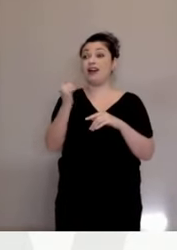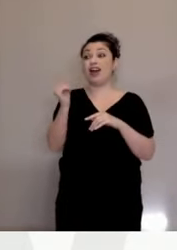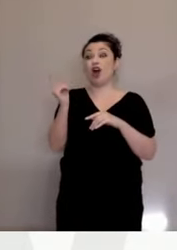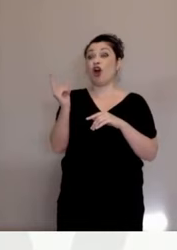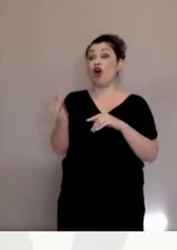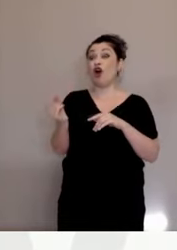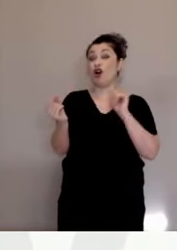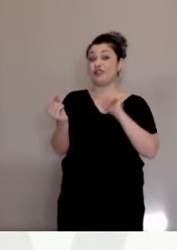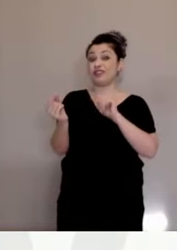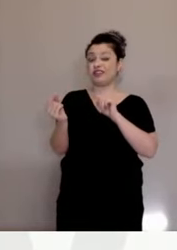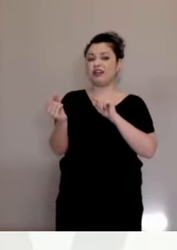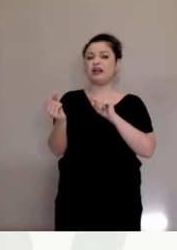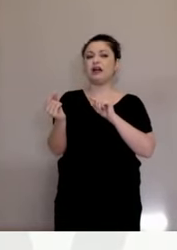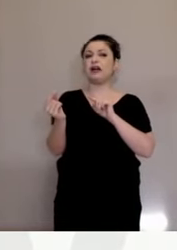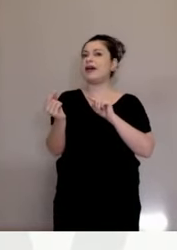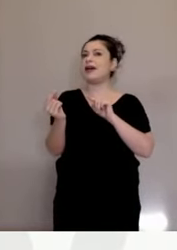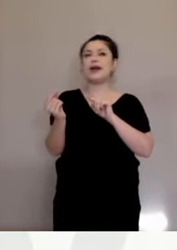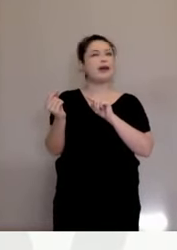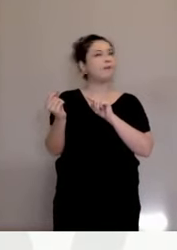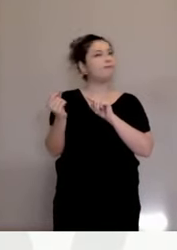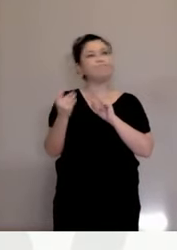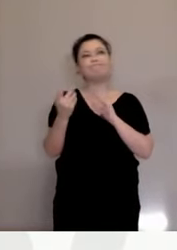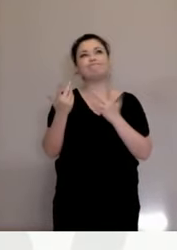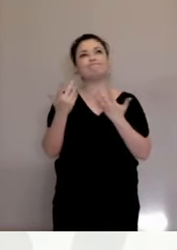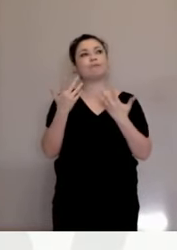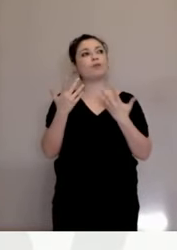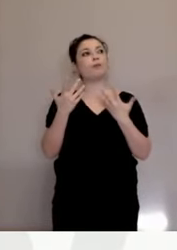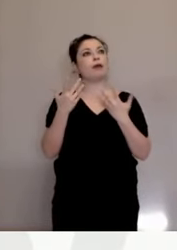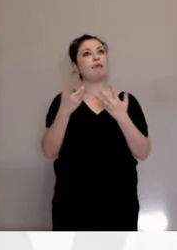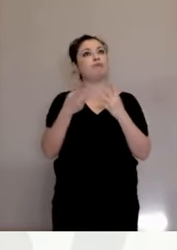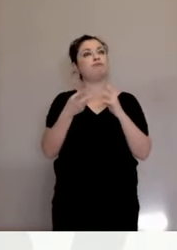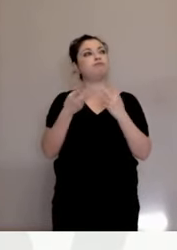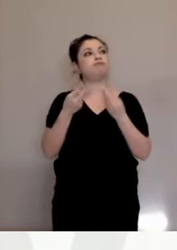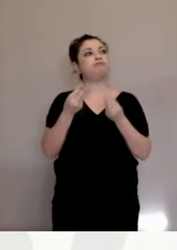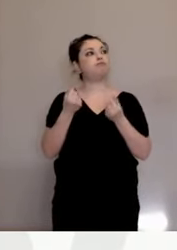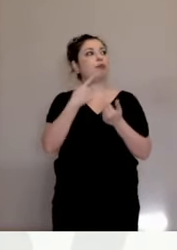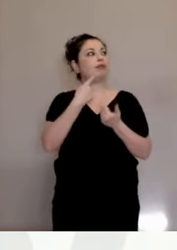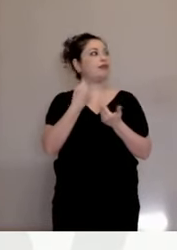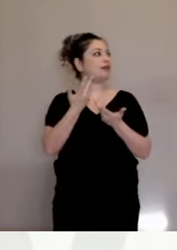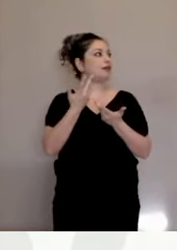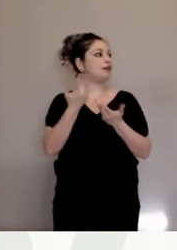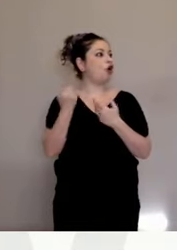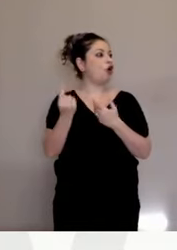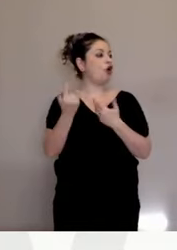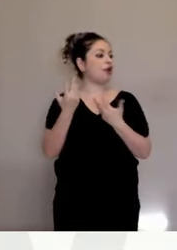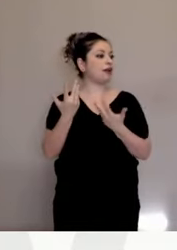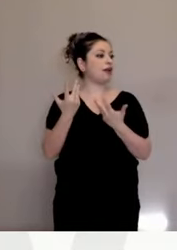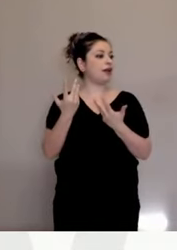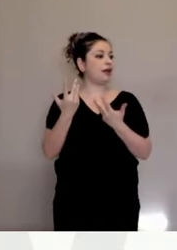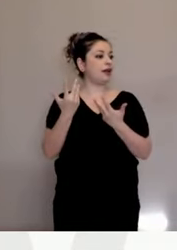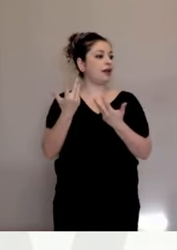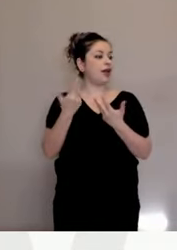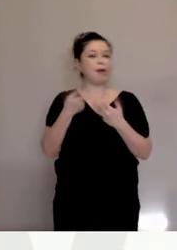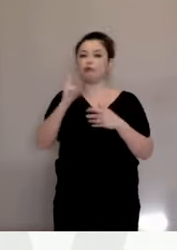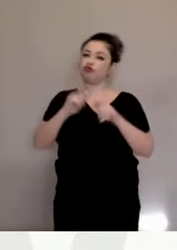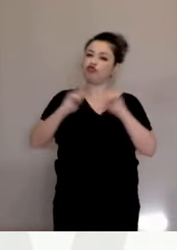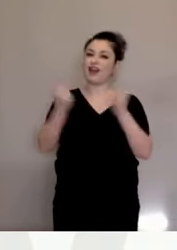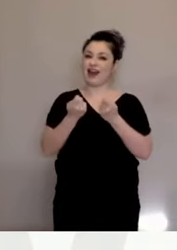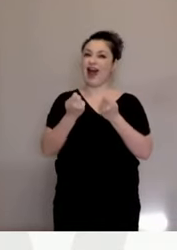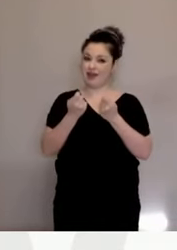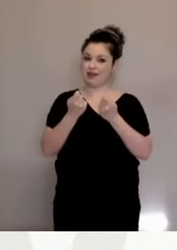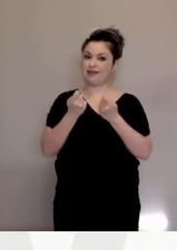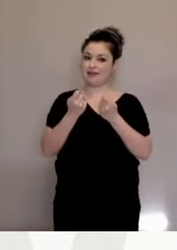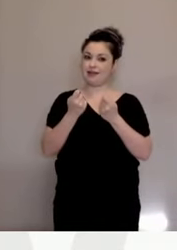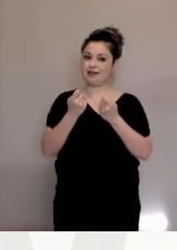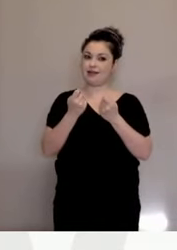Il con è molto più, come dire, generale, ma